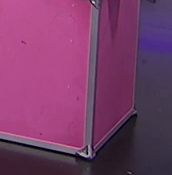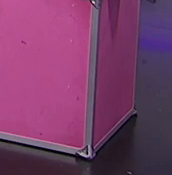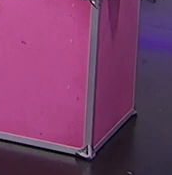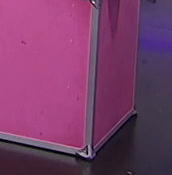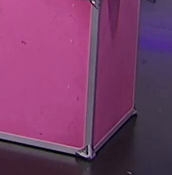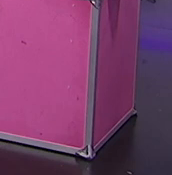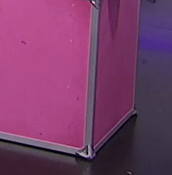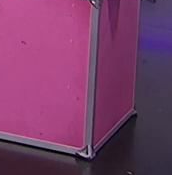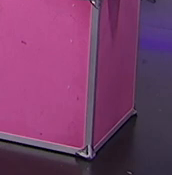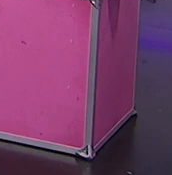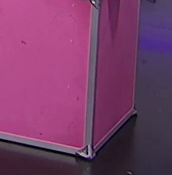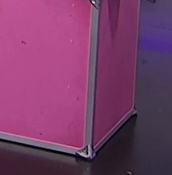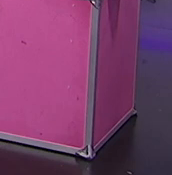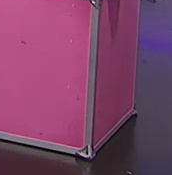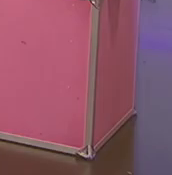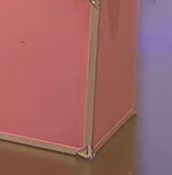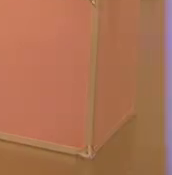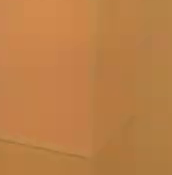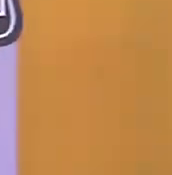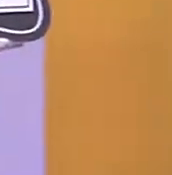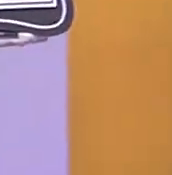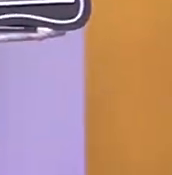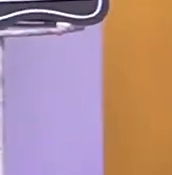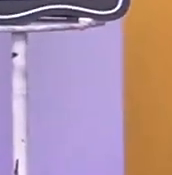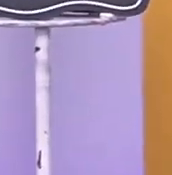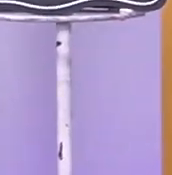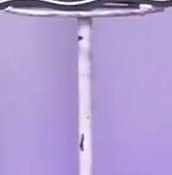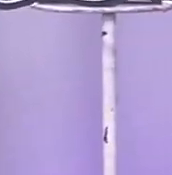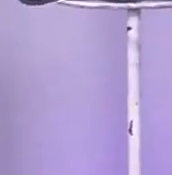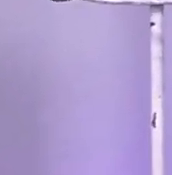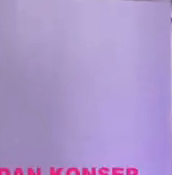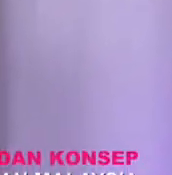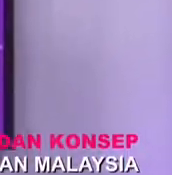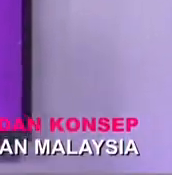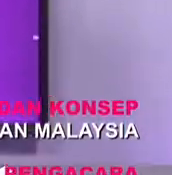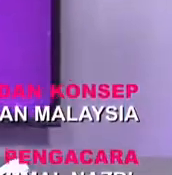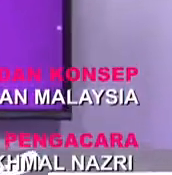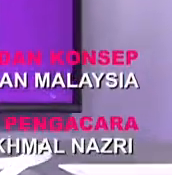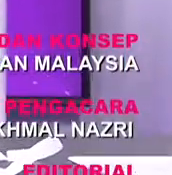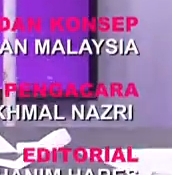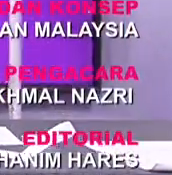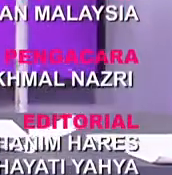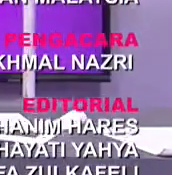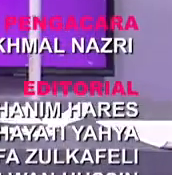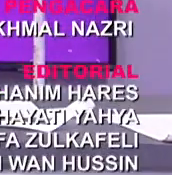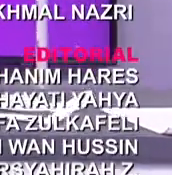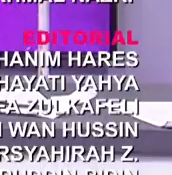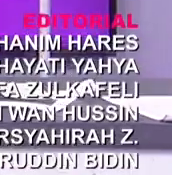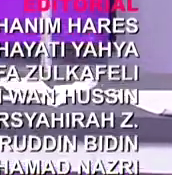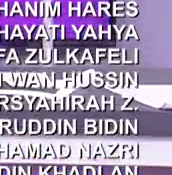jangan Ay kita Rakan dan taulat yang mudah dan yang